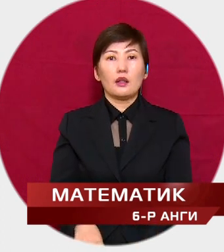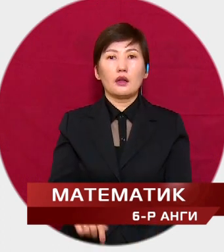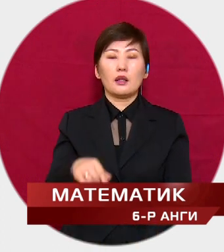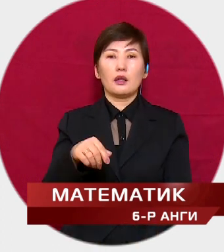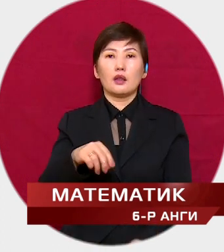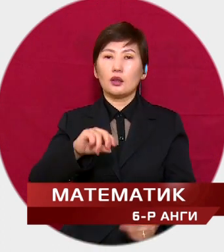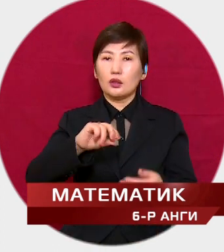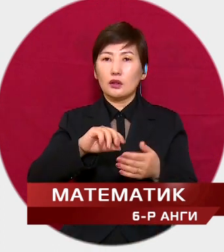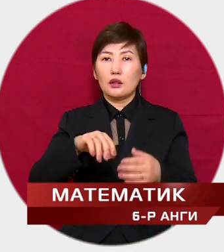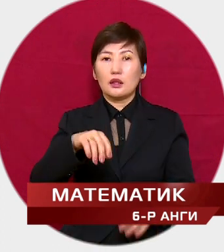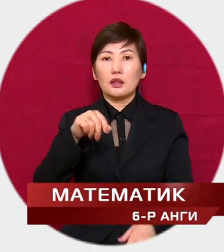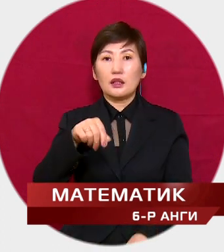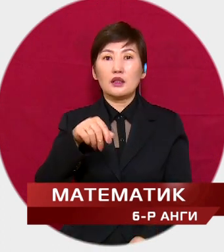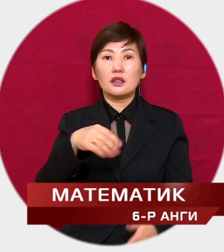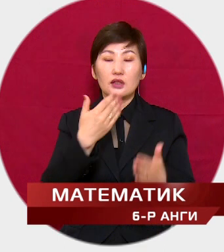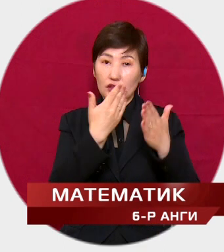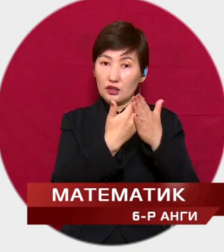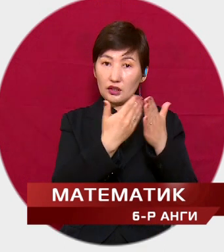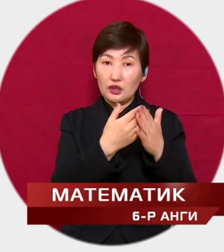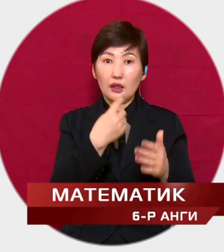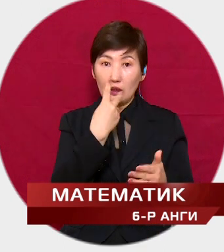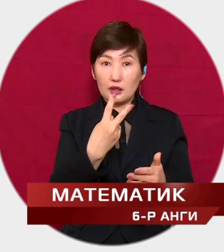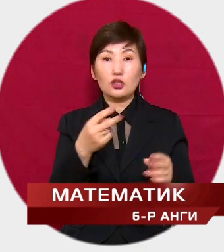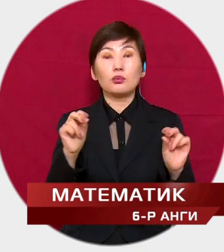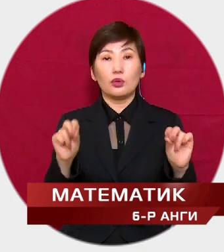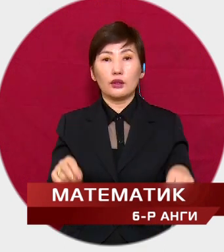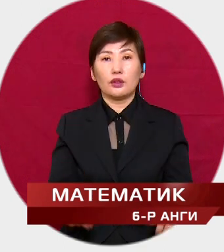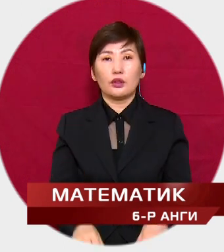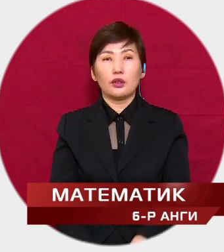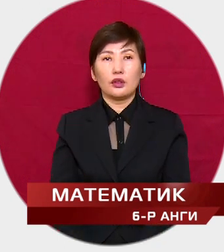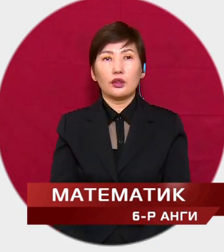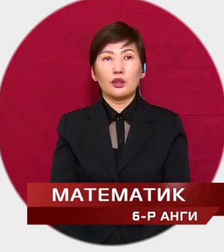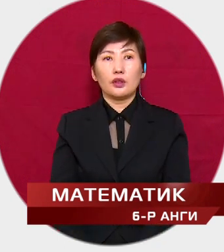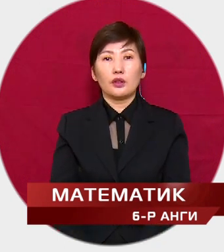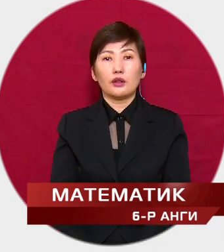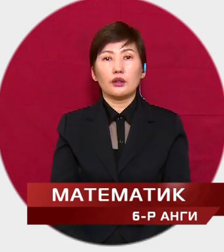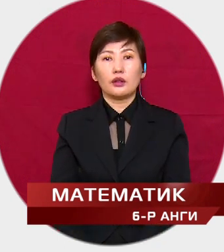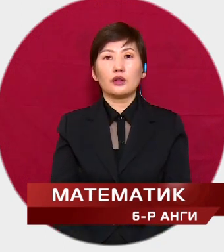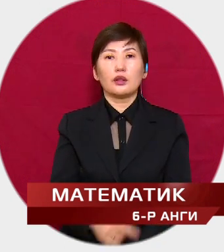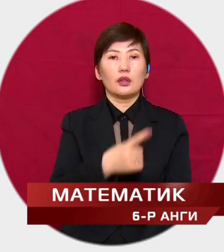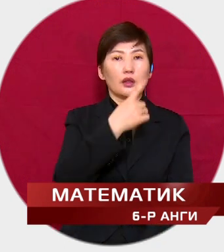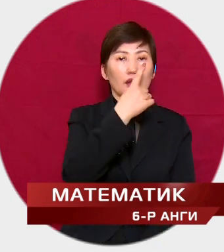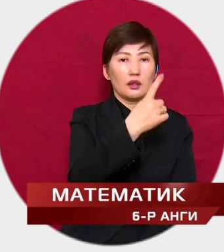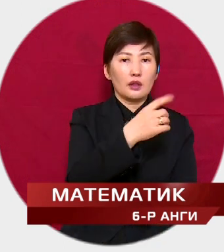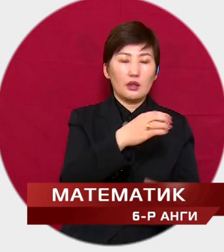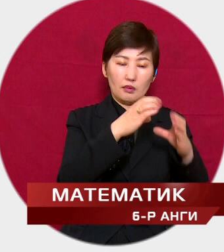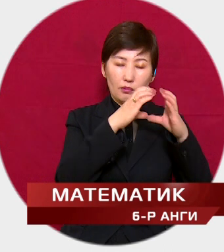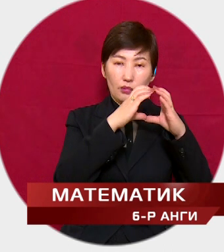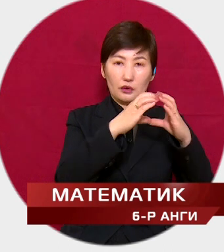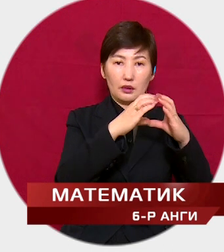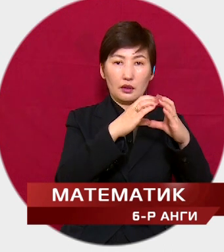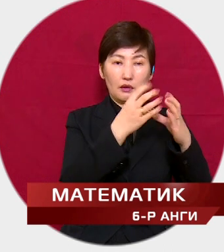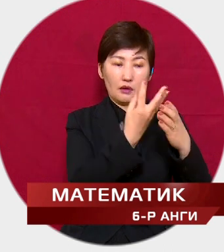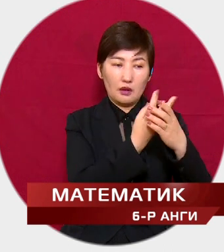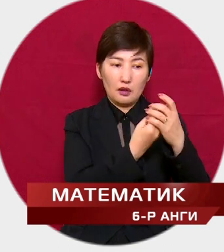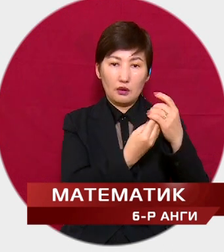гэдгийг түлхүүр гэж зүйлийг хэрэгэлдэг, ойлголтыг хэрэгэлдэг. За энэ түлхүүр нь болохоор өөрөөрлөл нэг бүтэн дугуй дүрс нь бол 4 сурагчтай